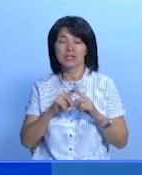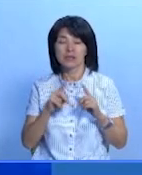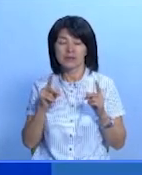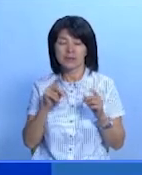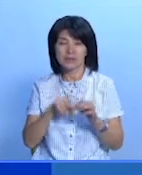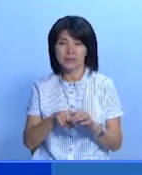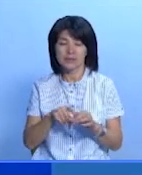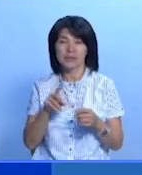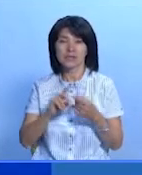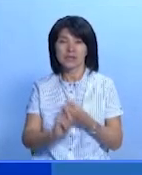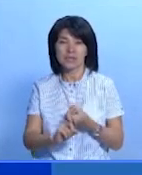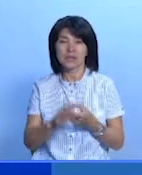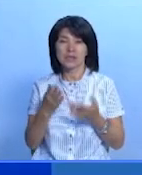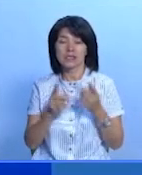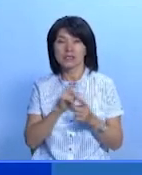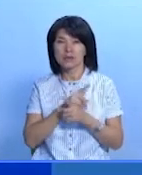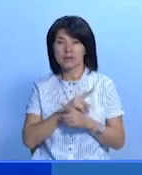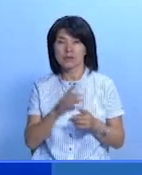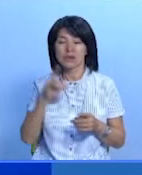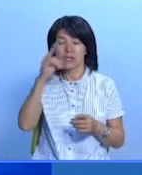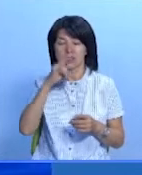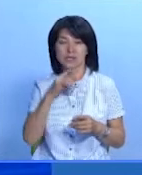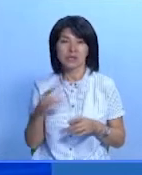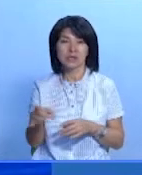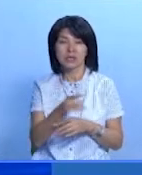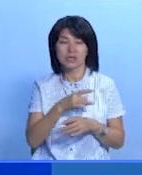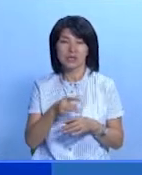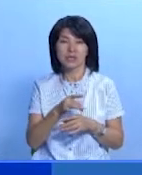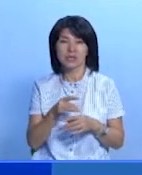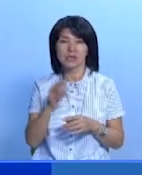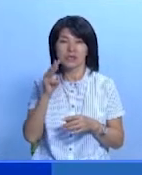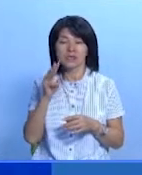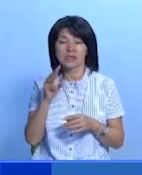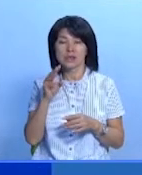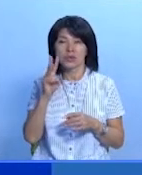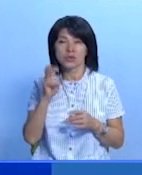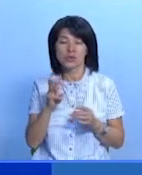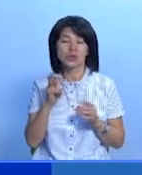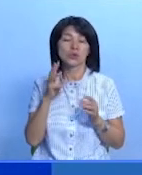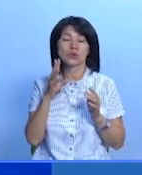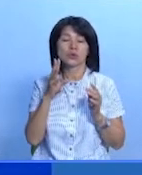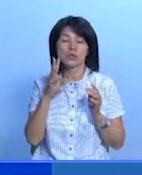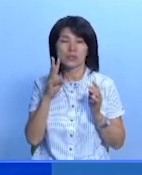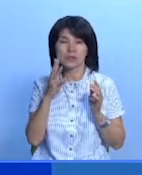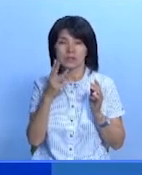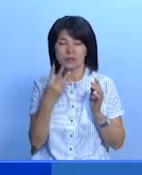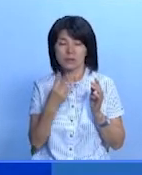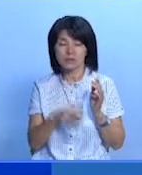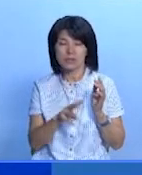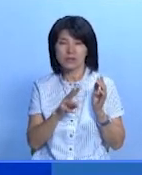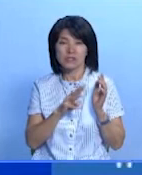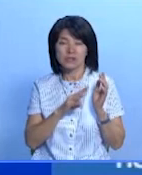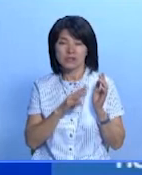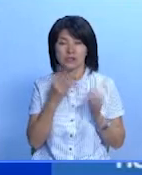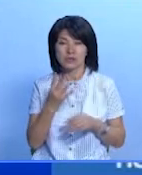немесе адам өліміне әкеп соқтырған жағдайда Қазақстан Республикасы қылмыстық кодексінің 304 бабы бойынша қылмыстық жауапкершілік 2000 айлық есептік